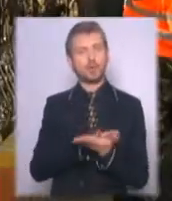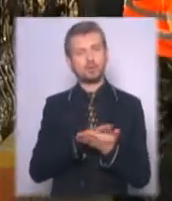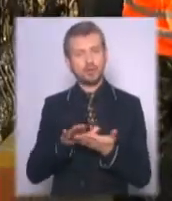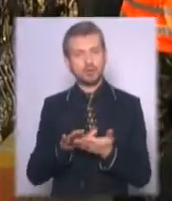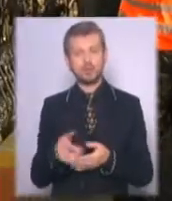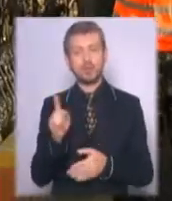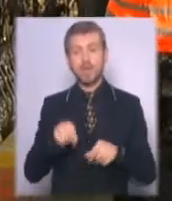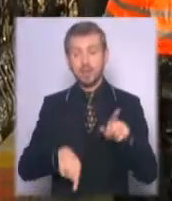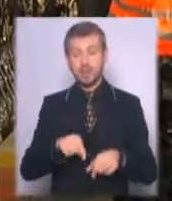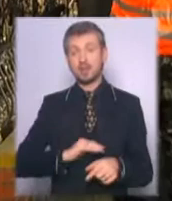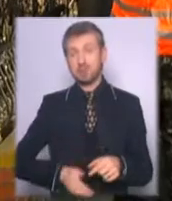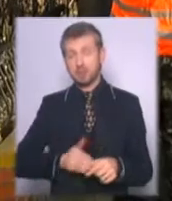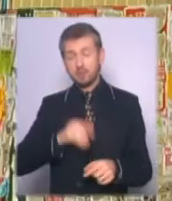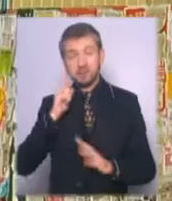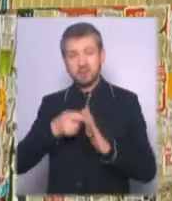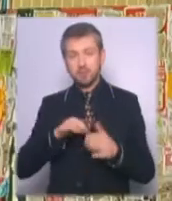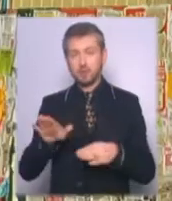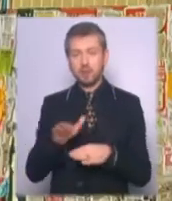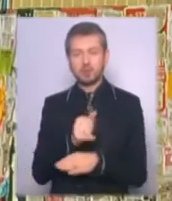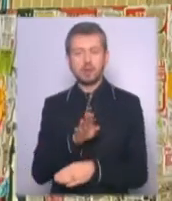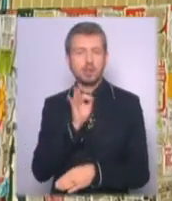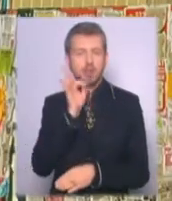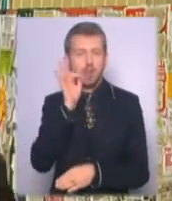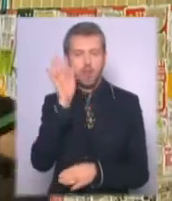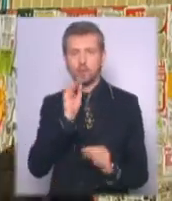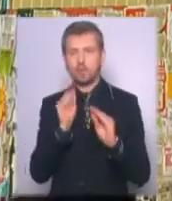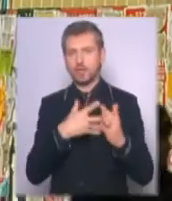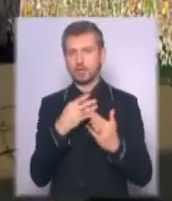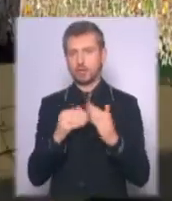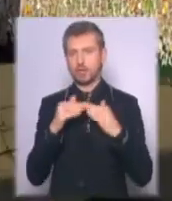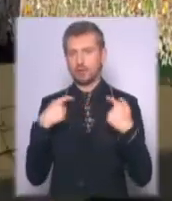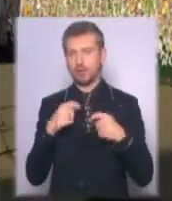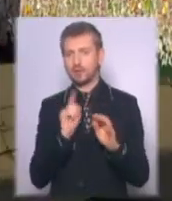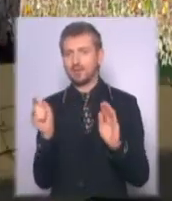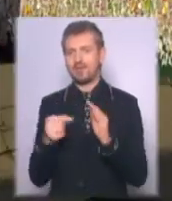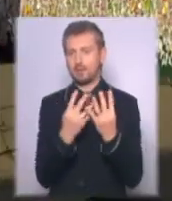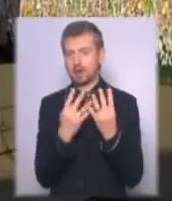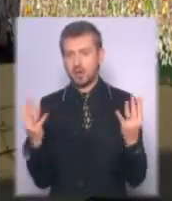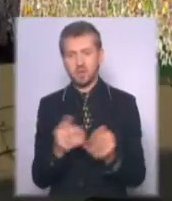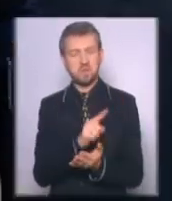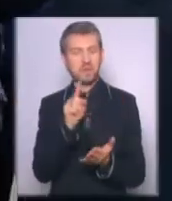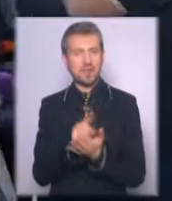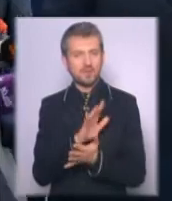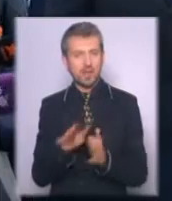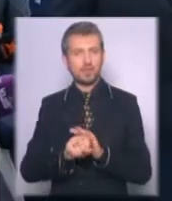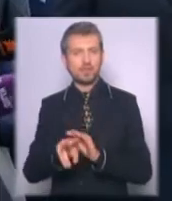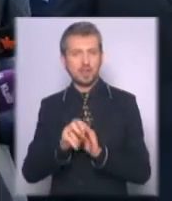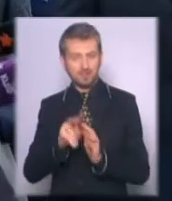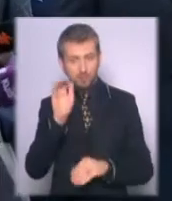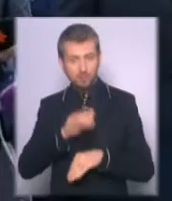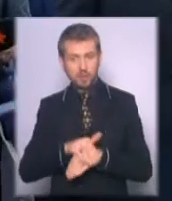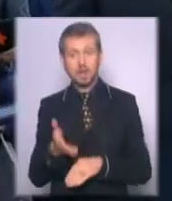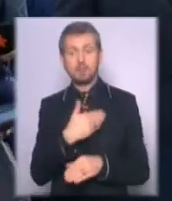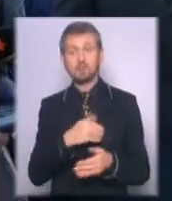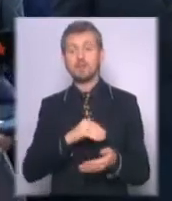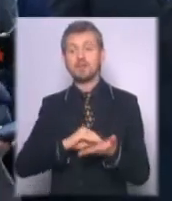деякі підприємці, дізнавшись про демонтаж, ще вдосвіта вирішили сховати свої кіоски за парканом. Невдало, втікачів таки помітили. Ми виписали приписи, що був